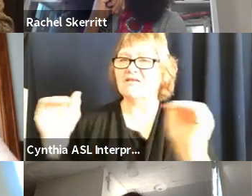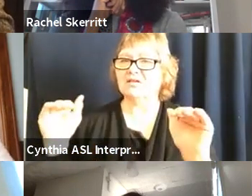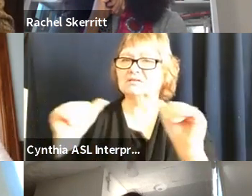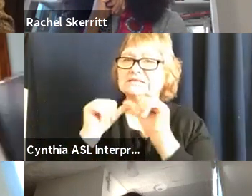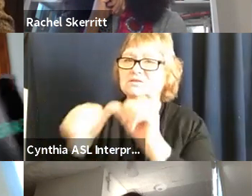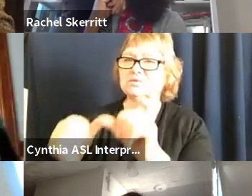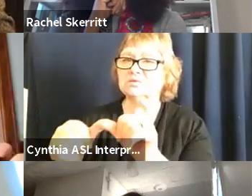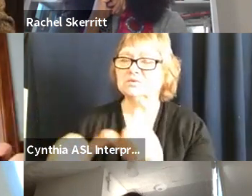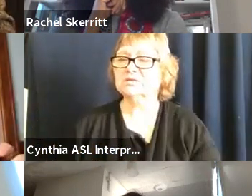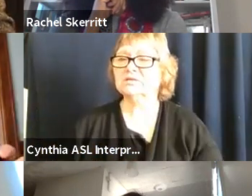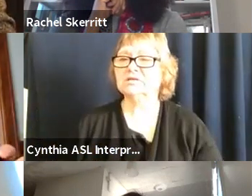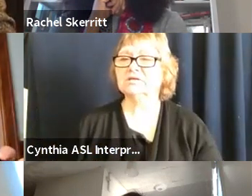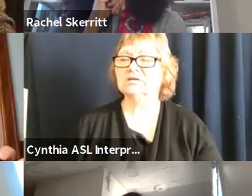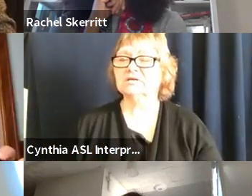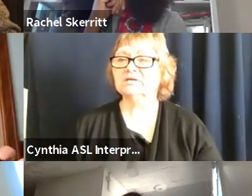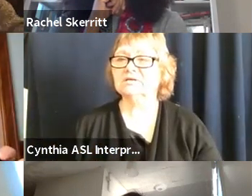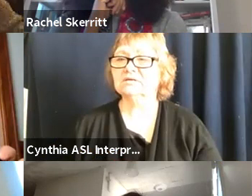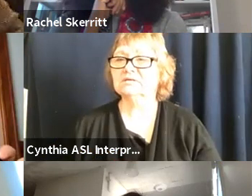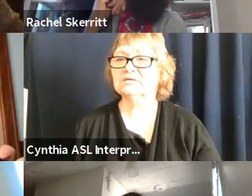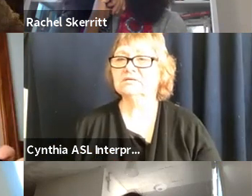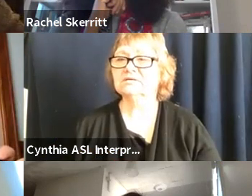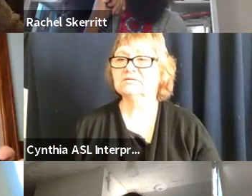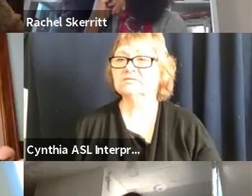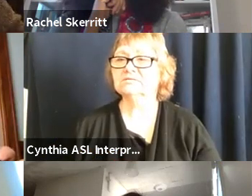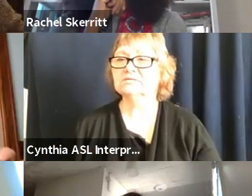看YIPCO入了去的学生呢, 就不一定是可以,